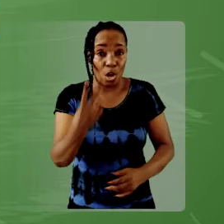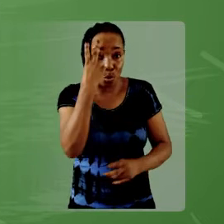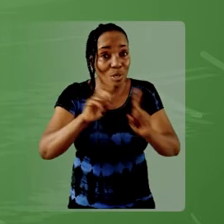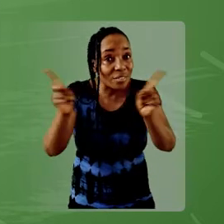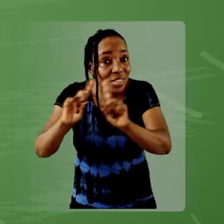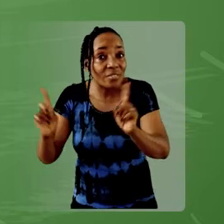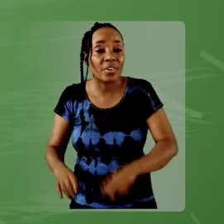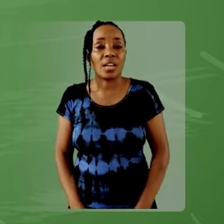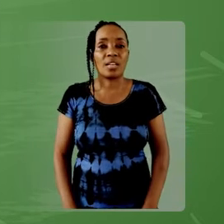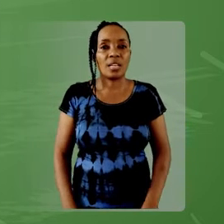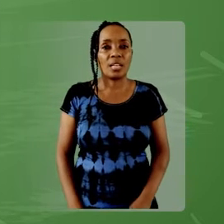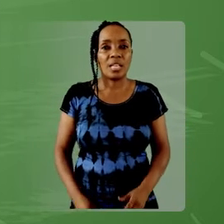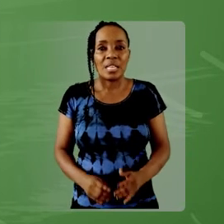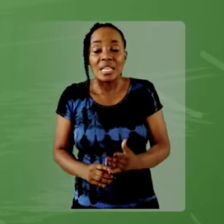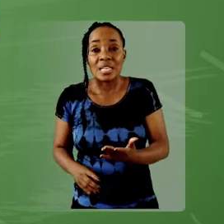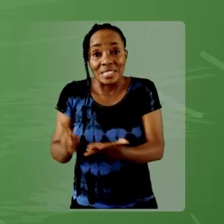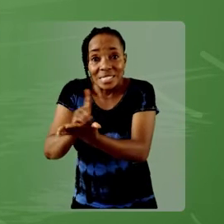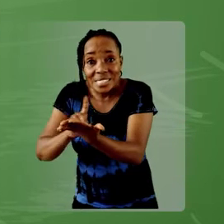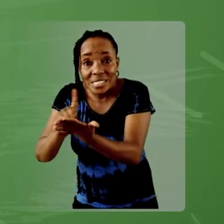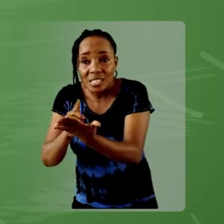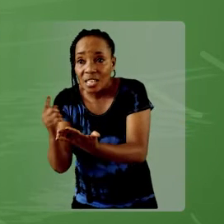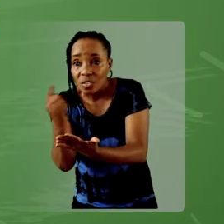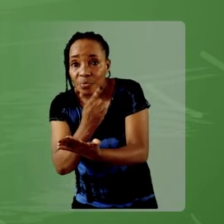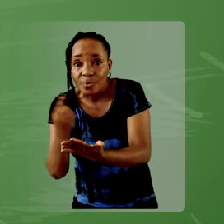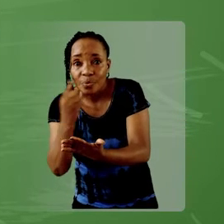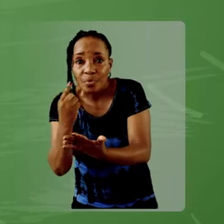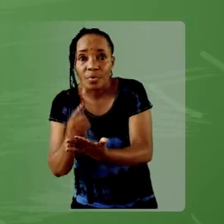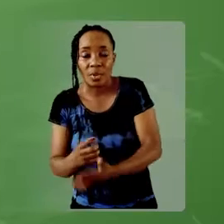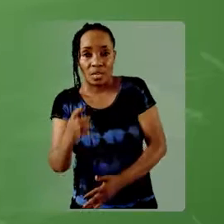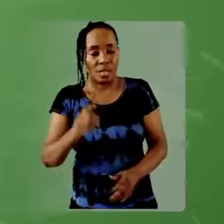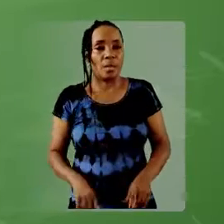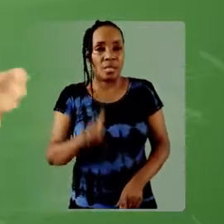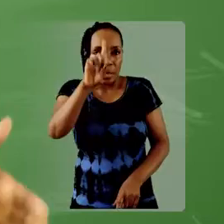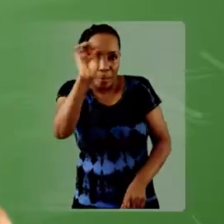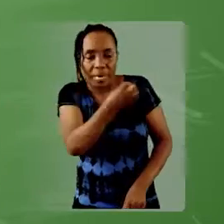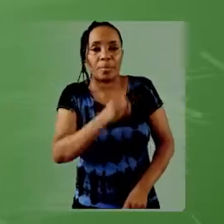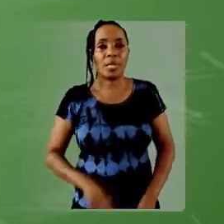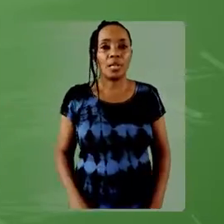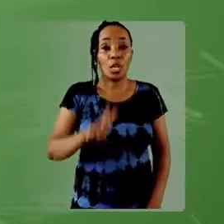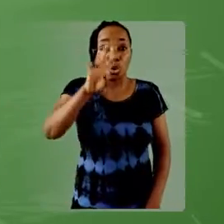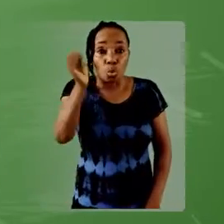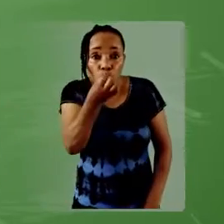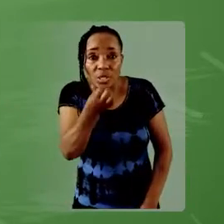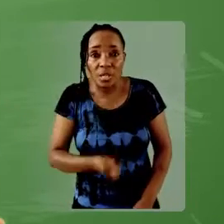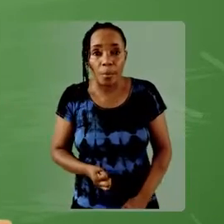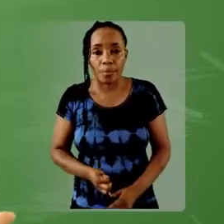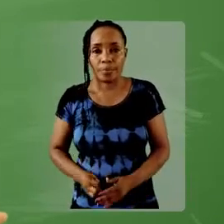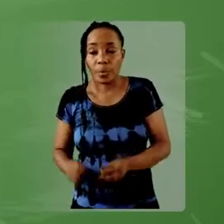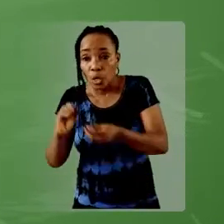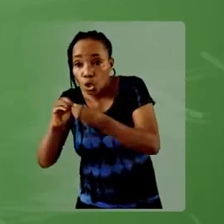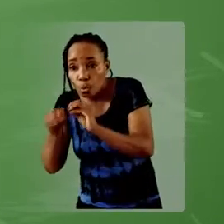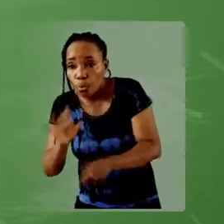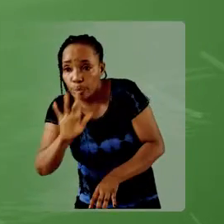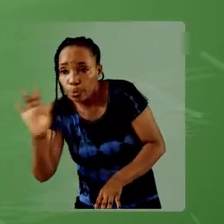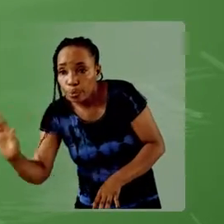4. Et qu'est-ce qu'on appelait récepteurs? On a dit que les appareils électriques sont des